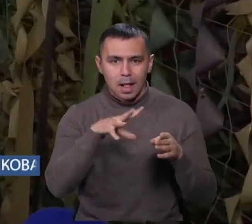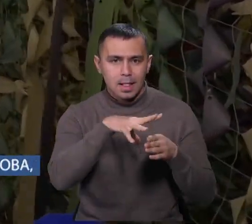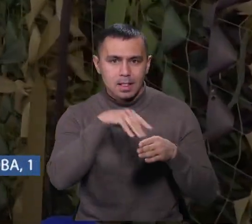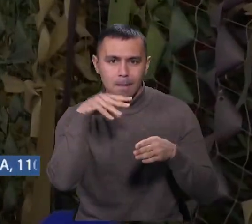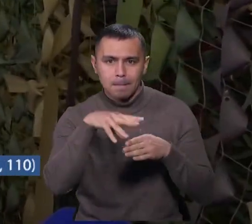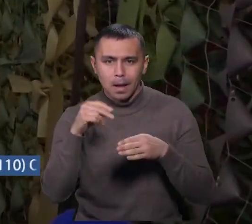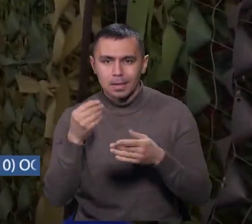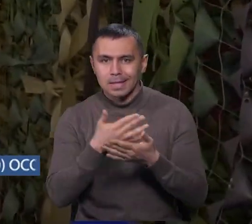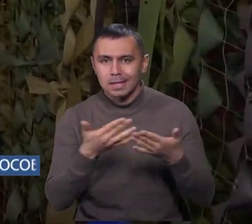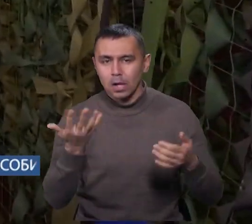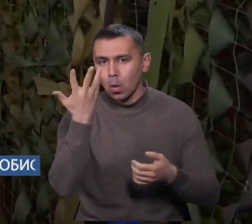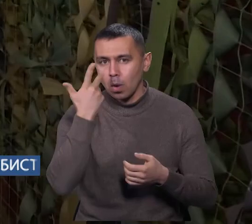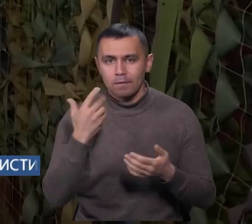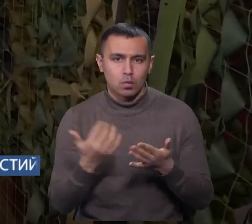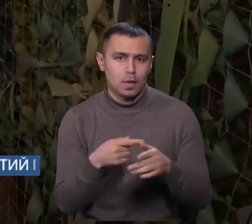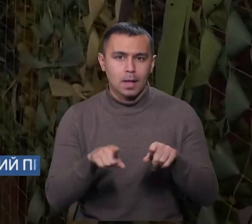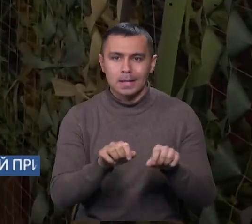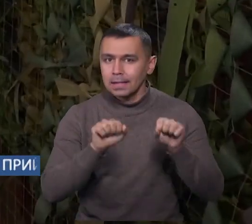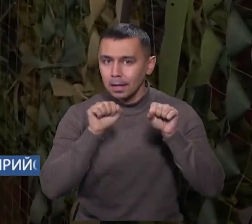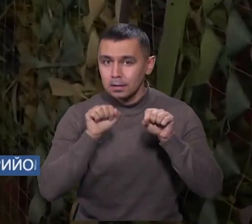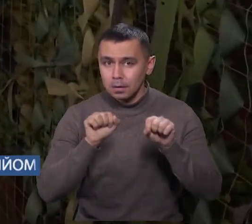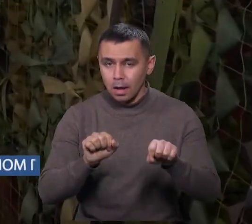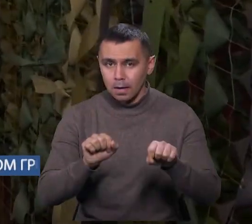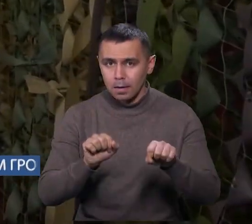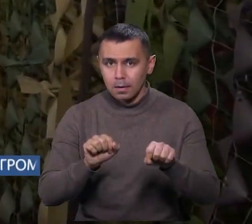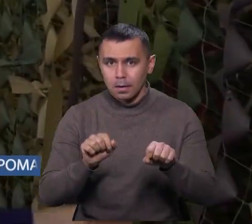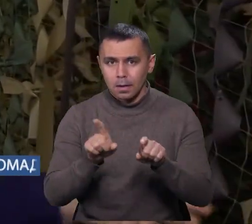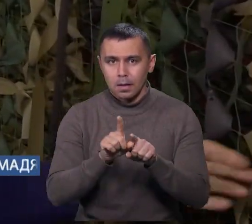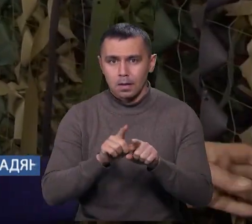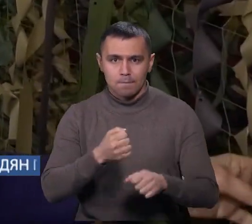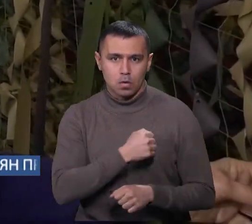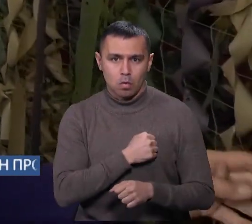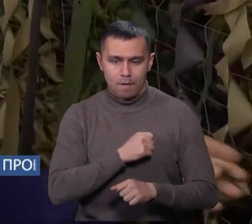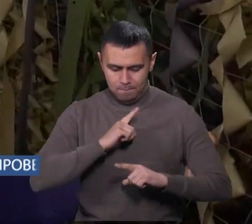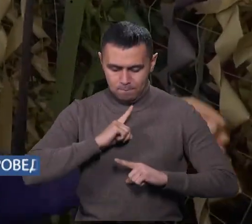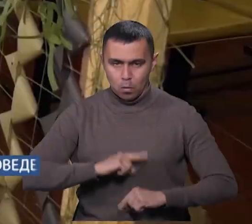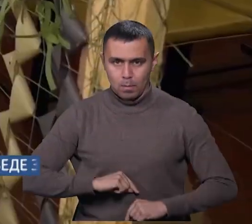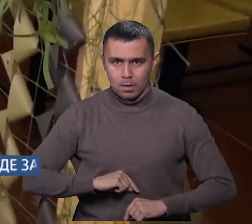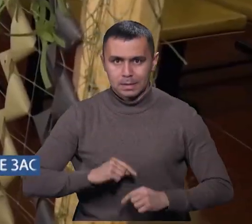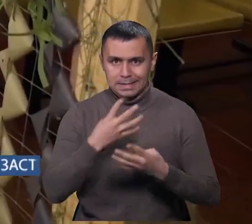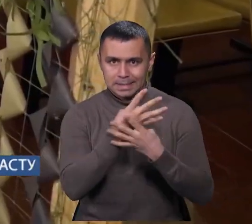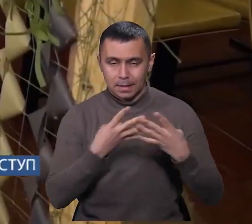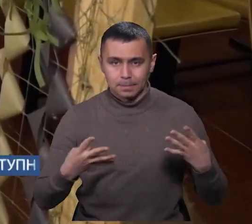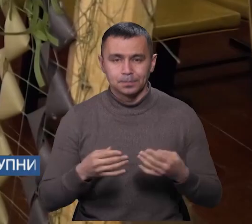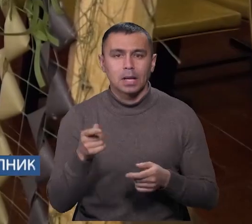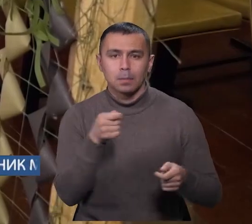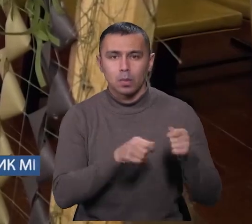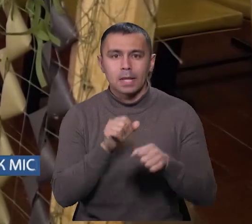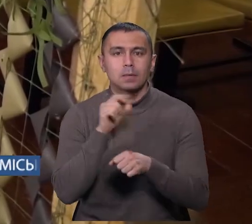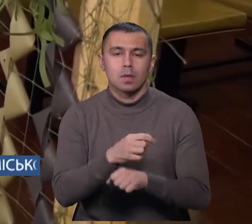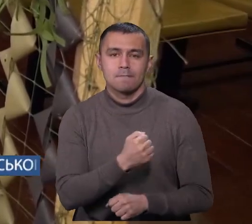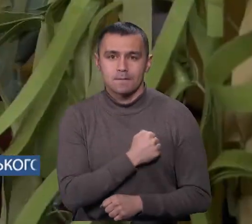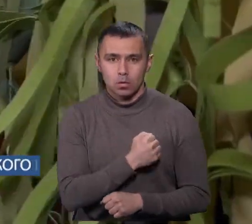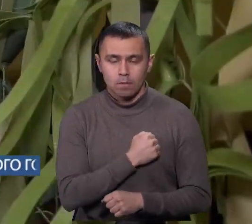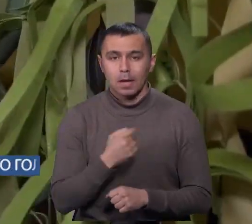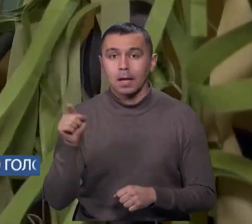різних кольорів, виходить така захисна, камуфляжна, скажімо, можна так, сітка». Сітки плетуть на замовлення